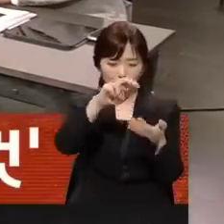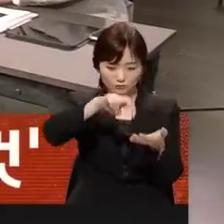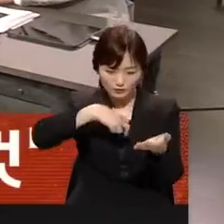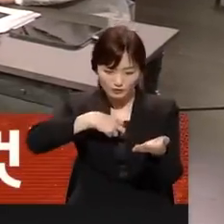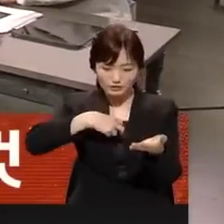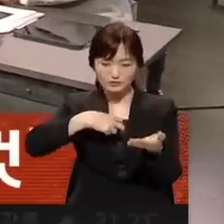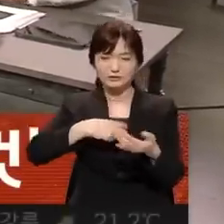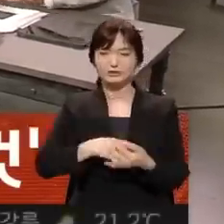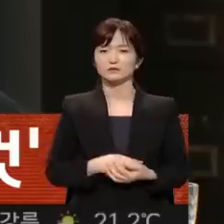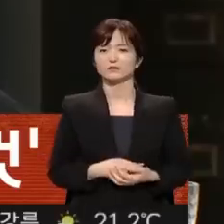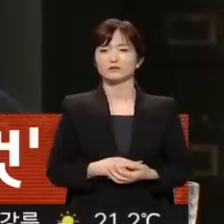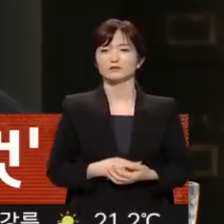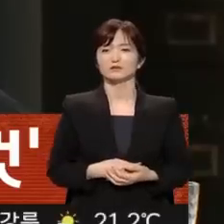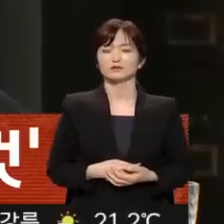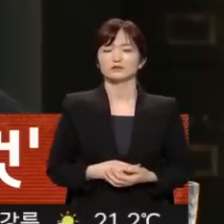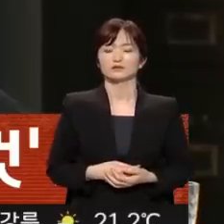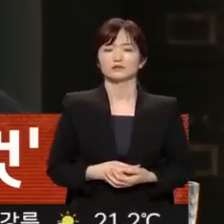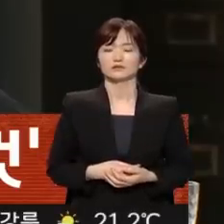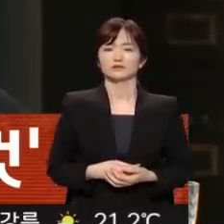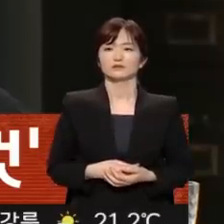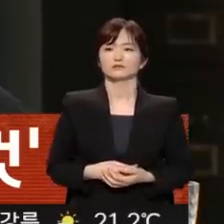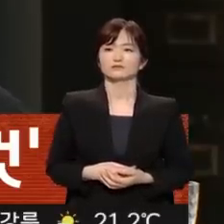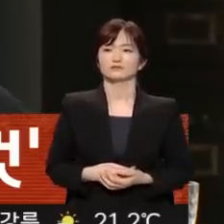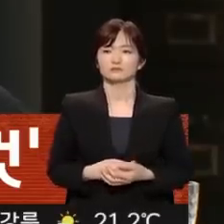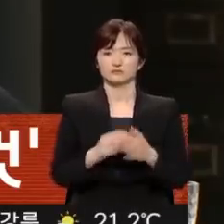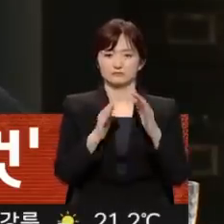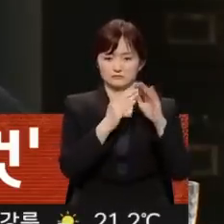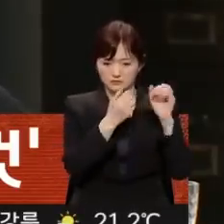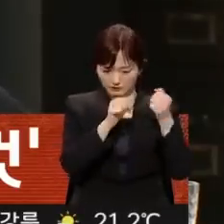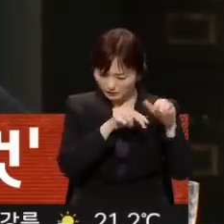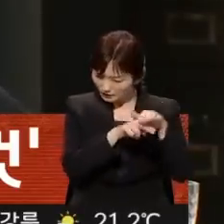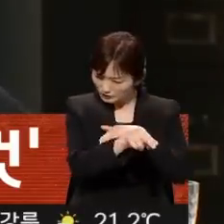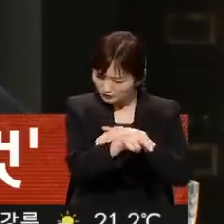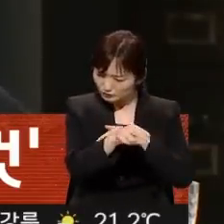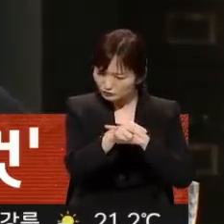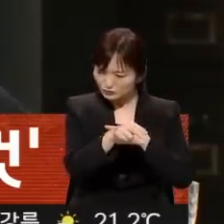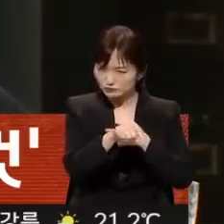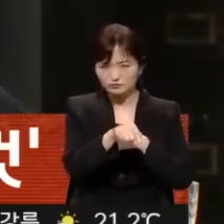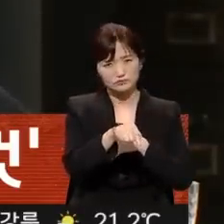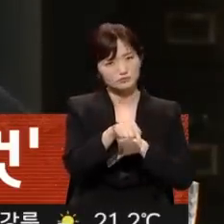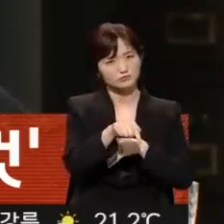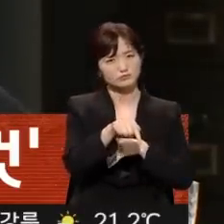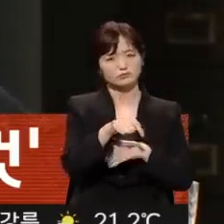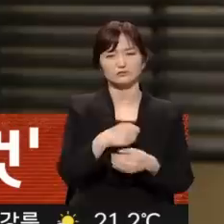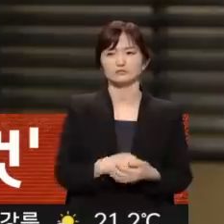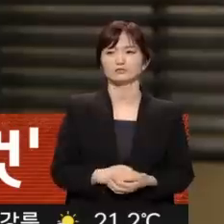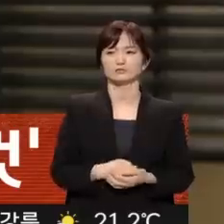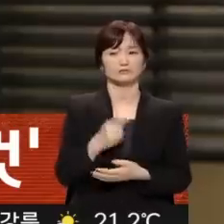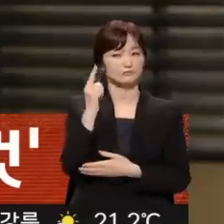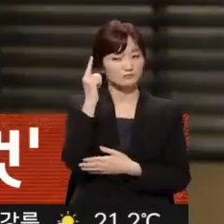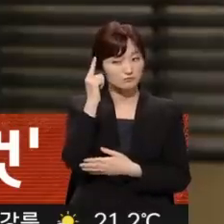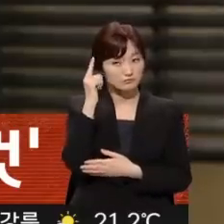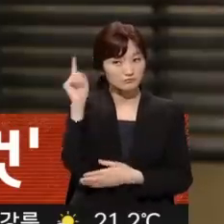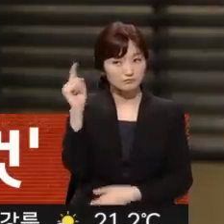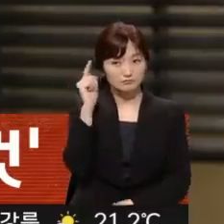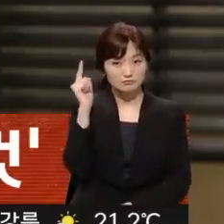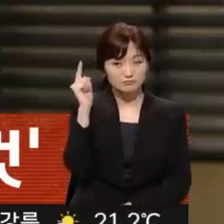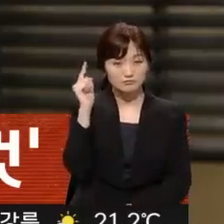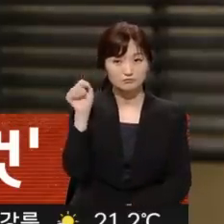이게 단순 가출인가 싶기도 하고요. 근데 뭐 휴대전화는 켜져 있다라고